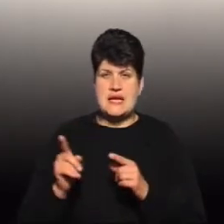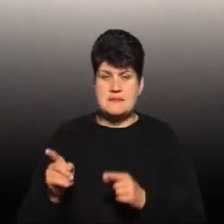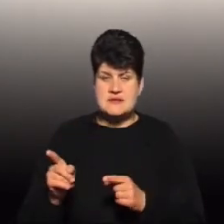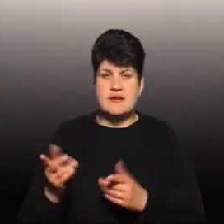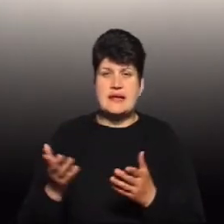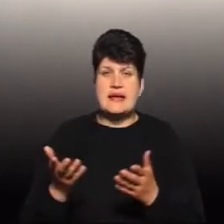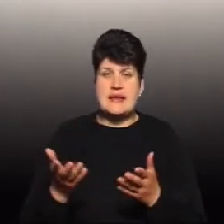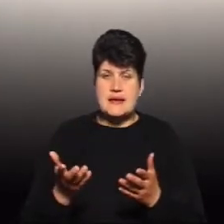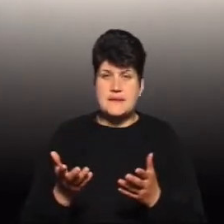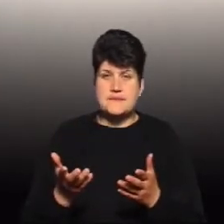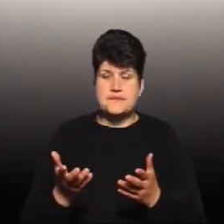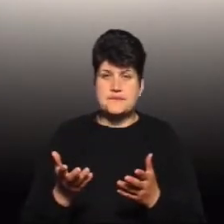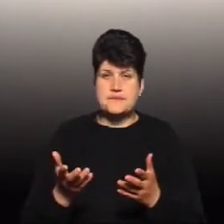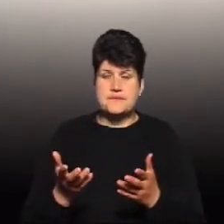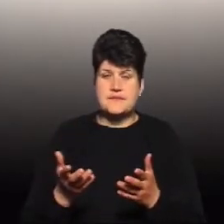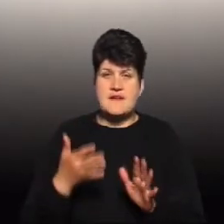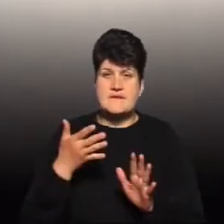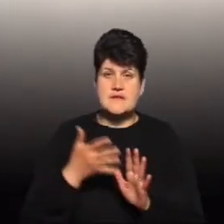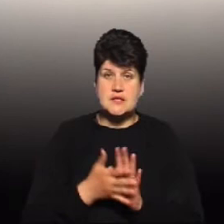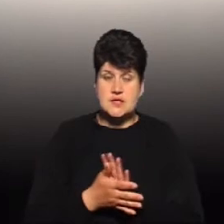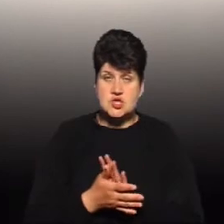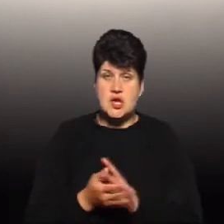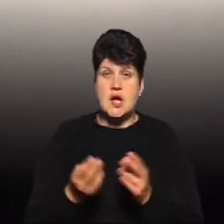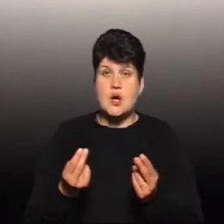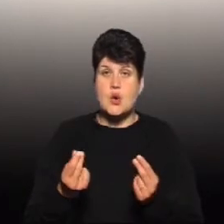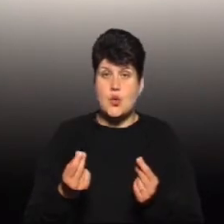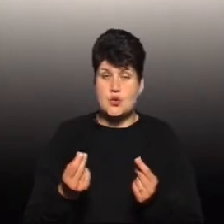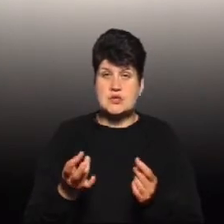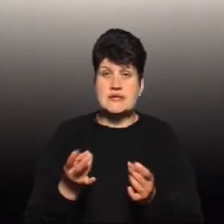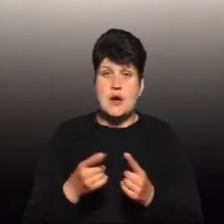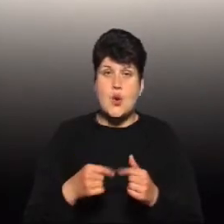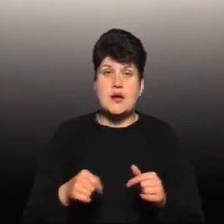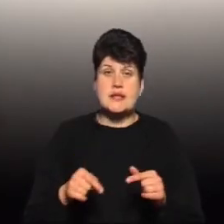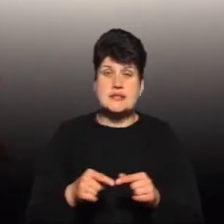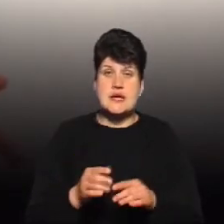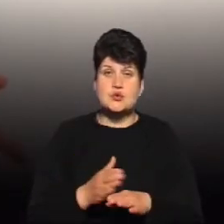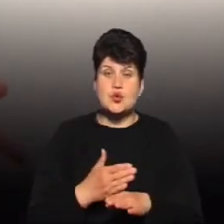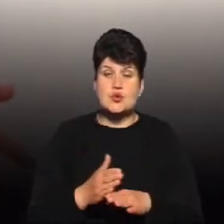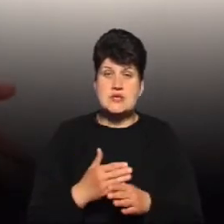і витрачає певні кошти на організацію роздільного збору, а тоді